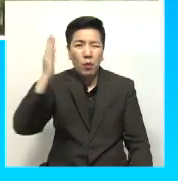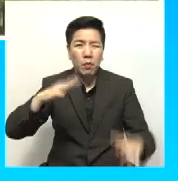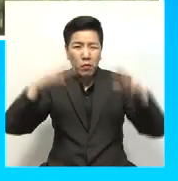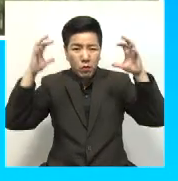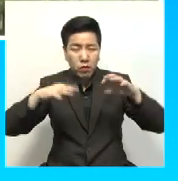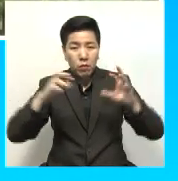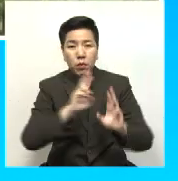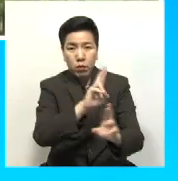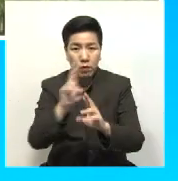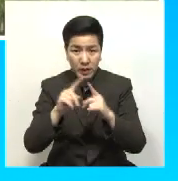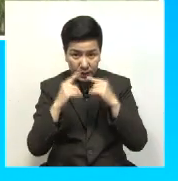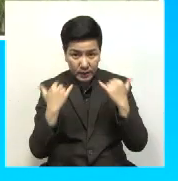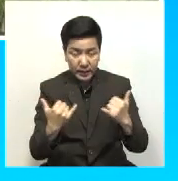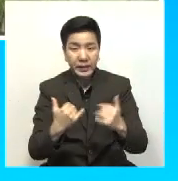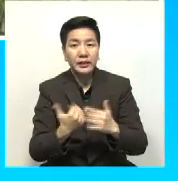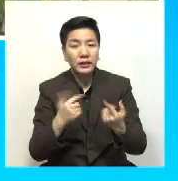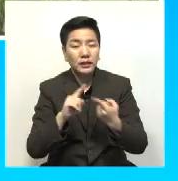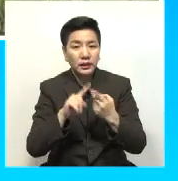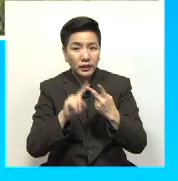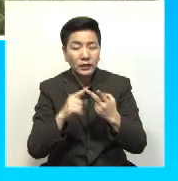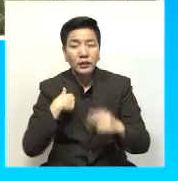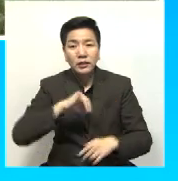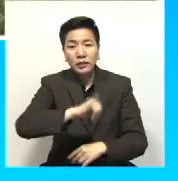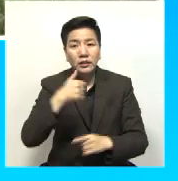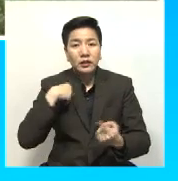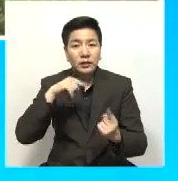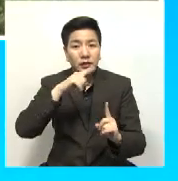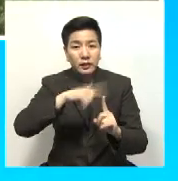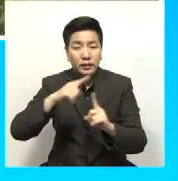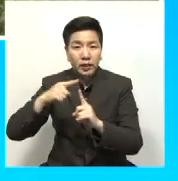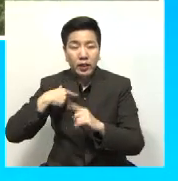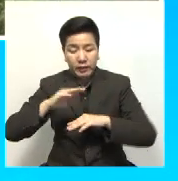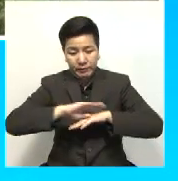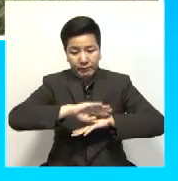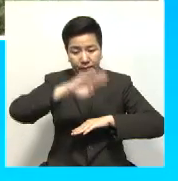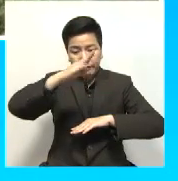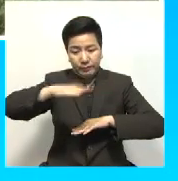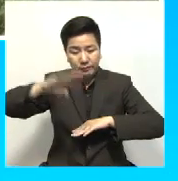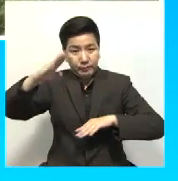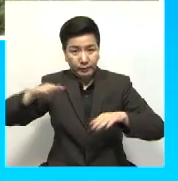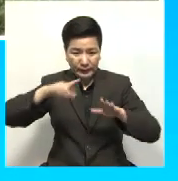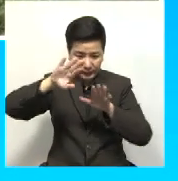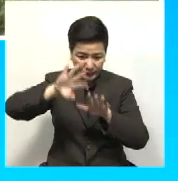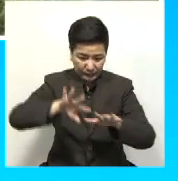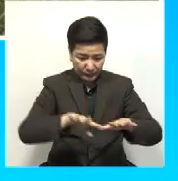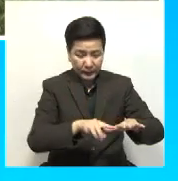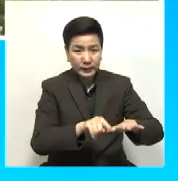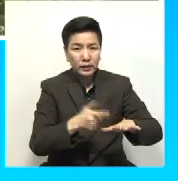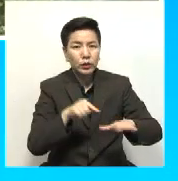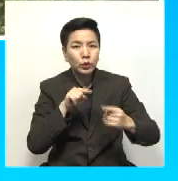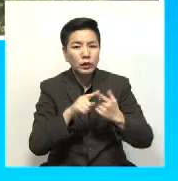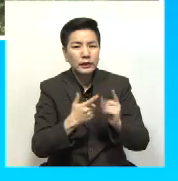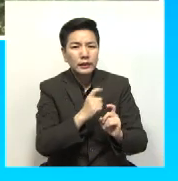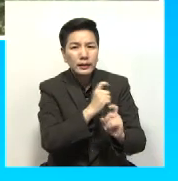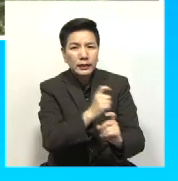าในลักษณะนี้นะครับแล้วก็ในบางจุดบางบริเวณอย่างเช่นที่ราบเชิงเขาหรือบริเวณที่